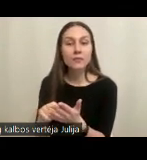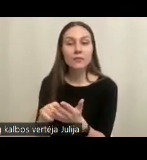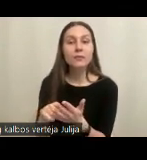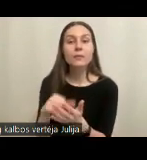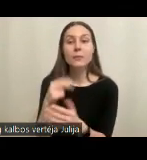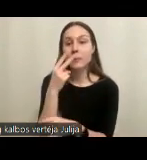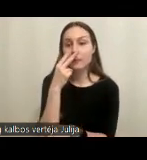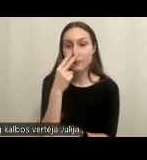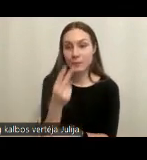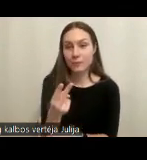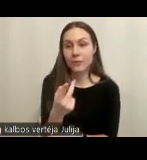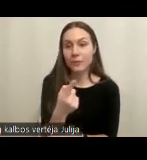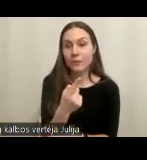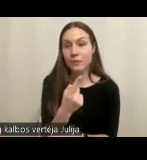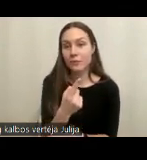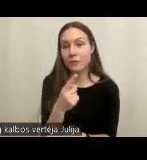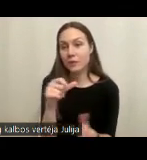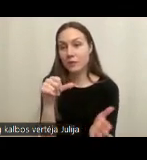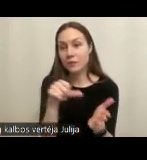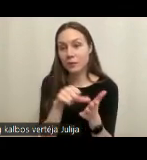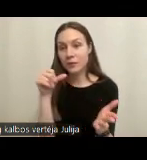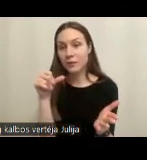matau vieną dalyvę.